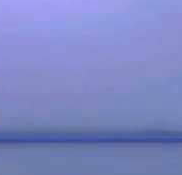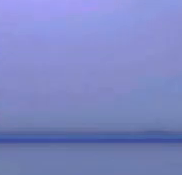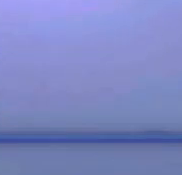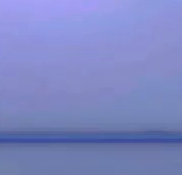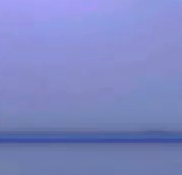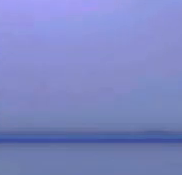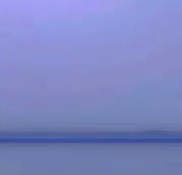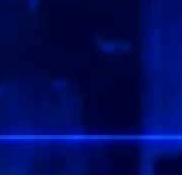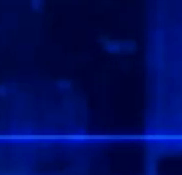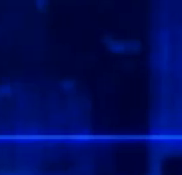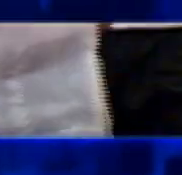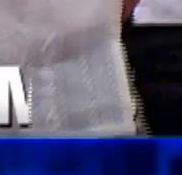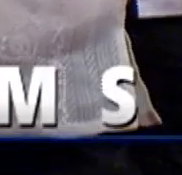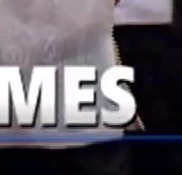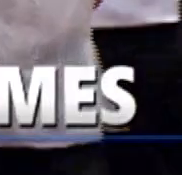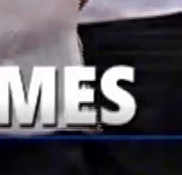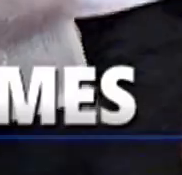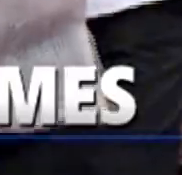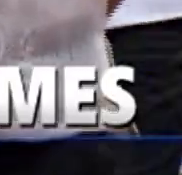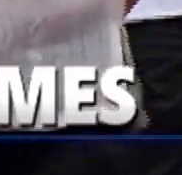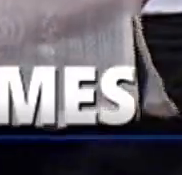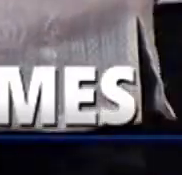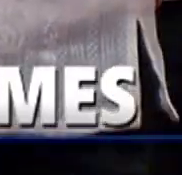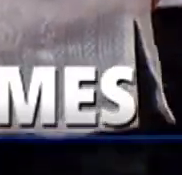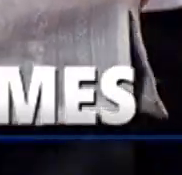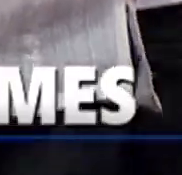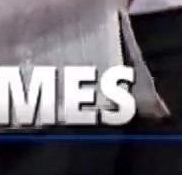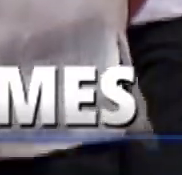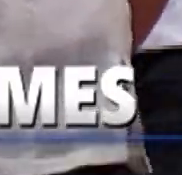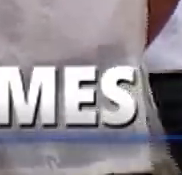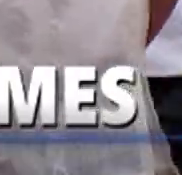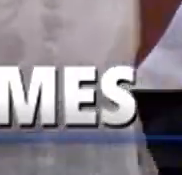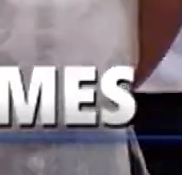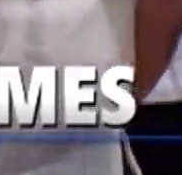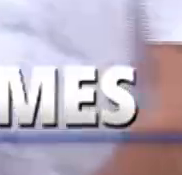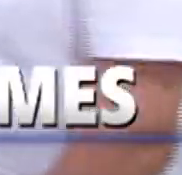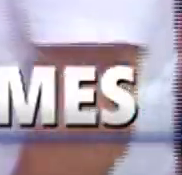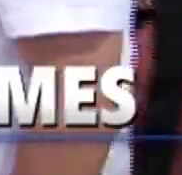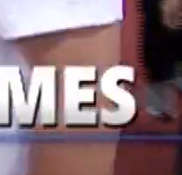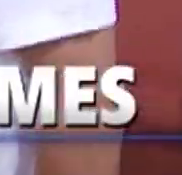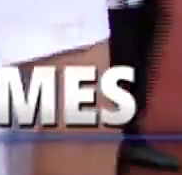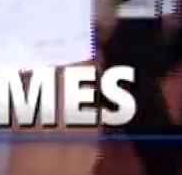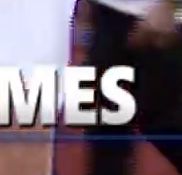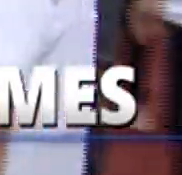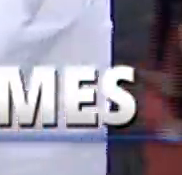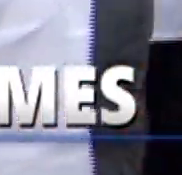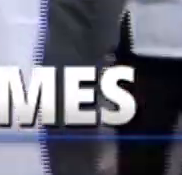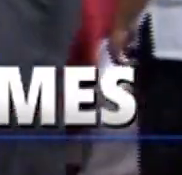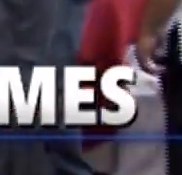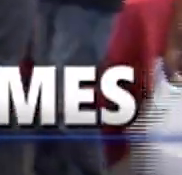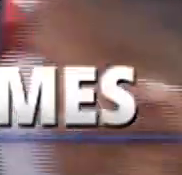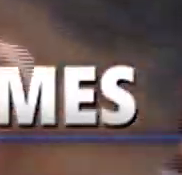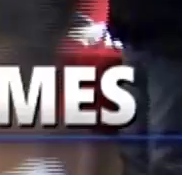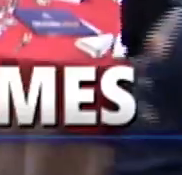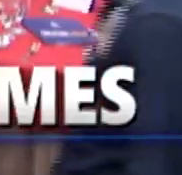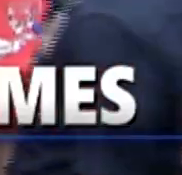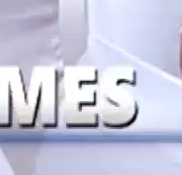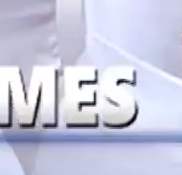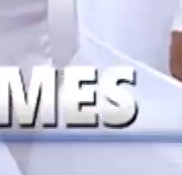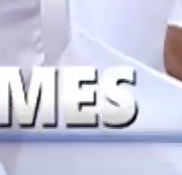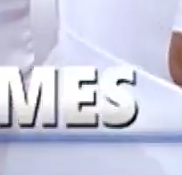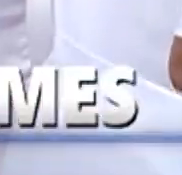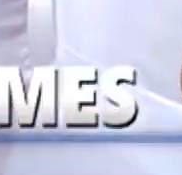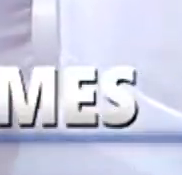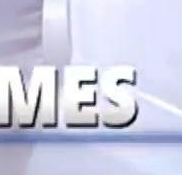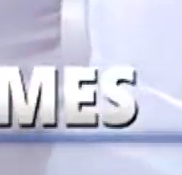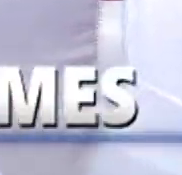otoridad. At Pangulong Bongbong Marcos, pinangunahan ng send-off party para sa ating mga atletang lalahok